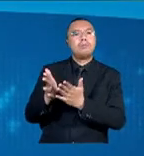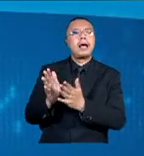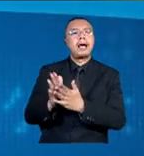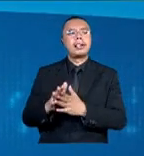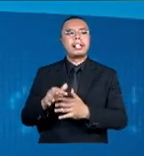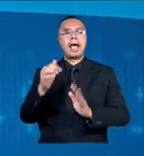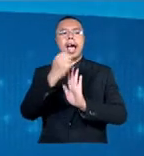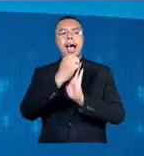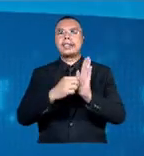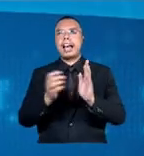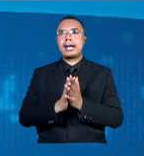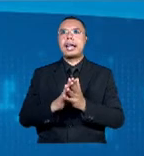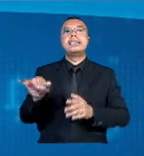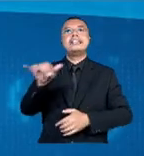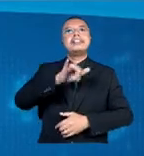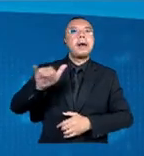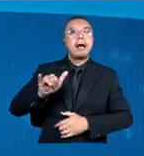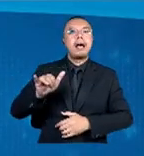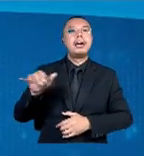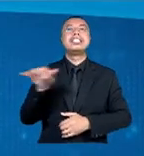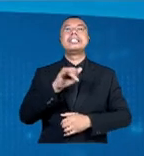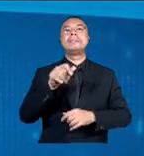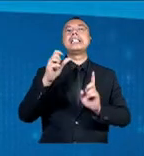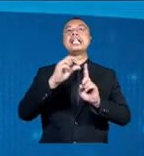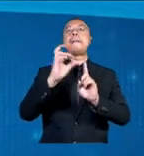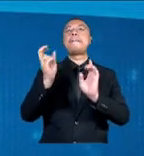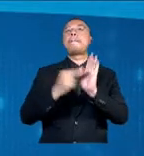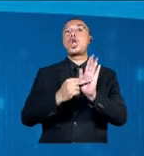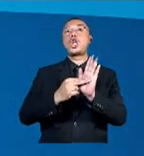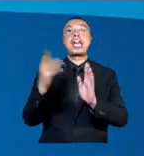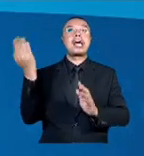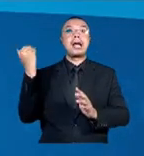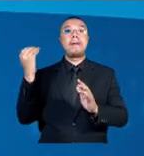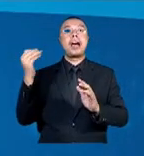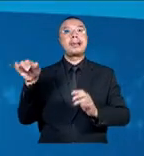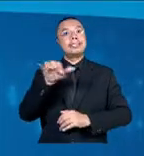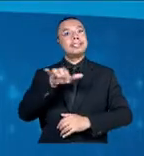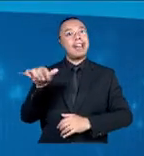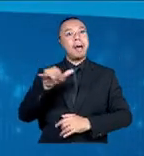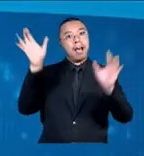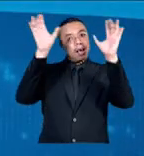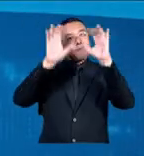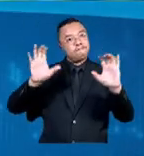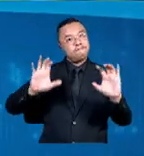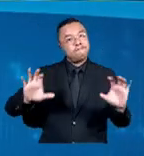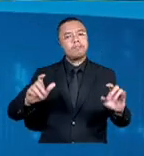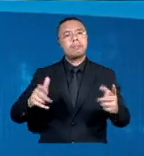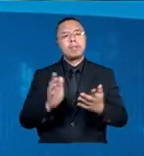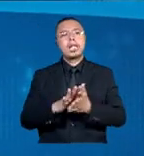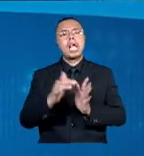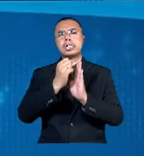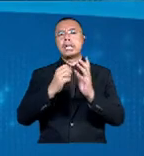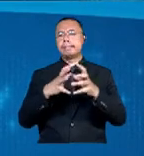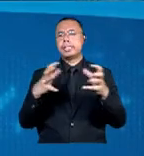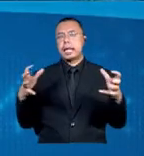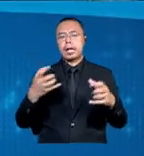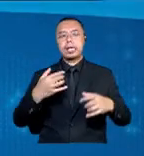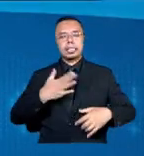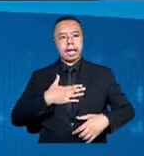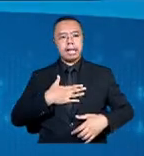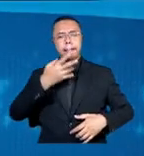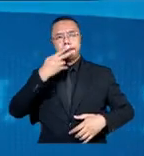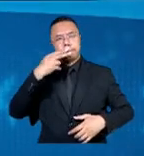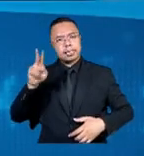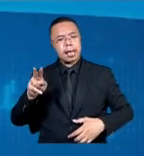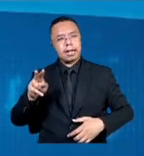ini tidak kalah meriah dengan Pekan Olahraga Nasional yang kemarin. Karena ini ajang besar, saya